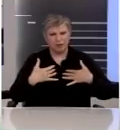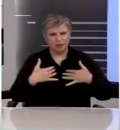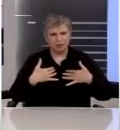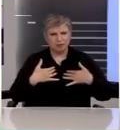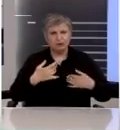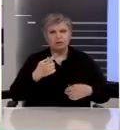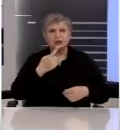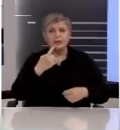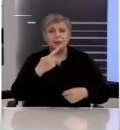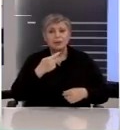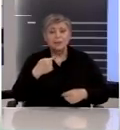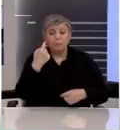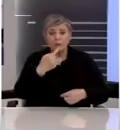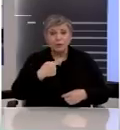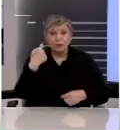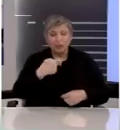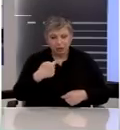Γνωρίζετε πάρα πολύ καλά, κύριε Μητσοτάκη,